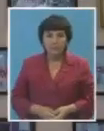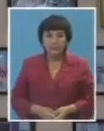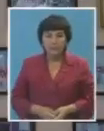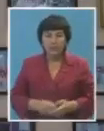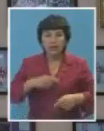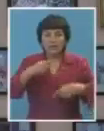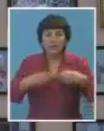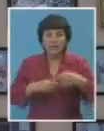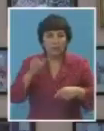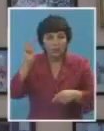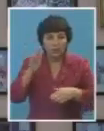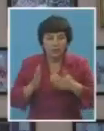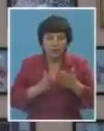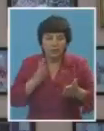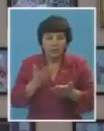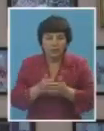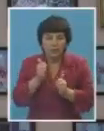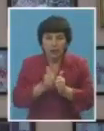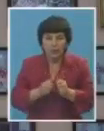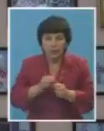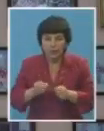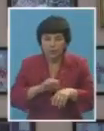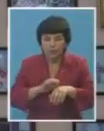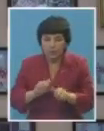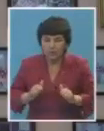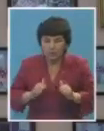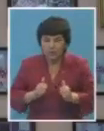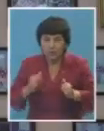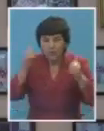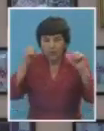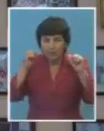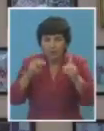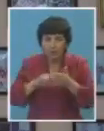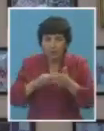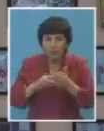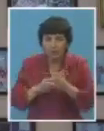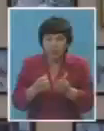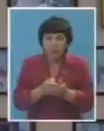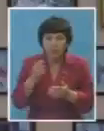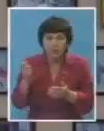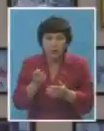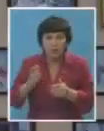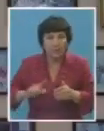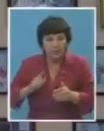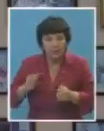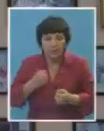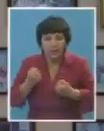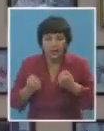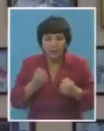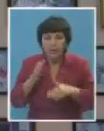Жыл сайын оқу тәжірибелік семинарларын әрбір өңірде өткізуге тырысамыз. Мал басын көбейту жұмыстары бойынша шаруалардың біліктілігін